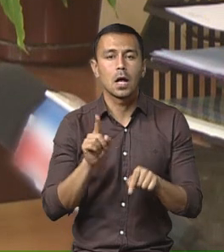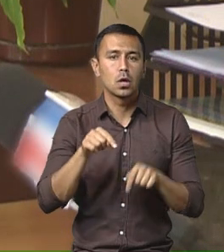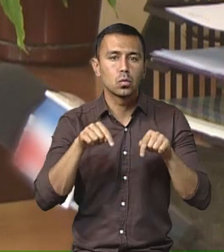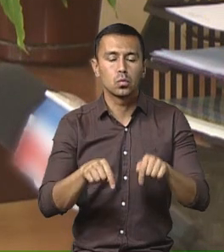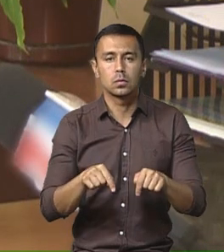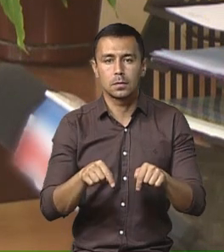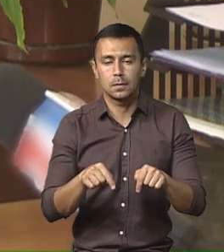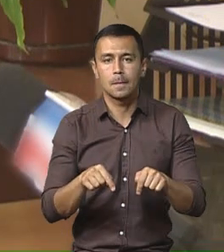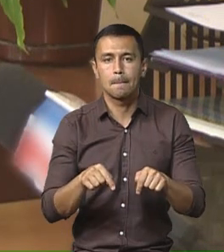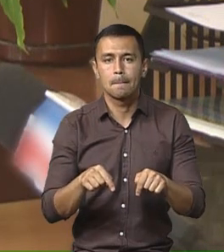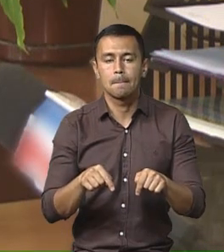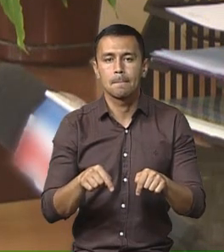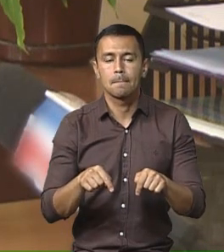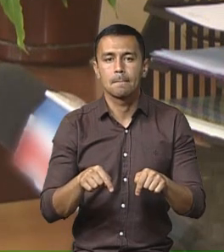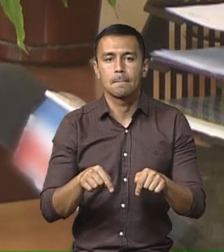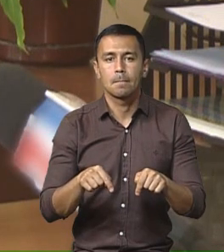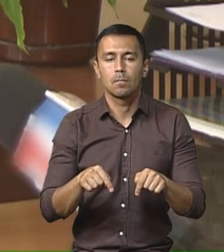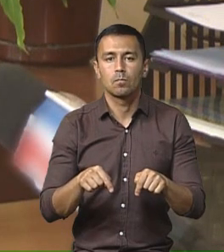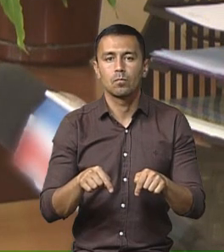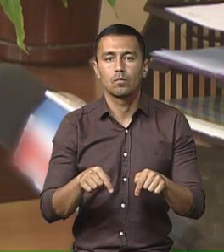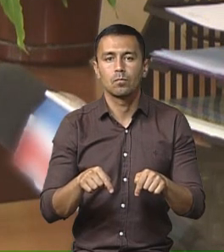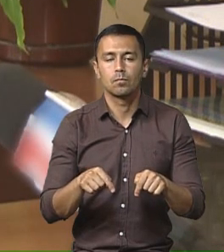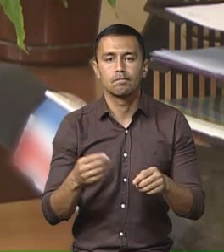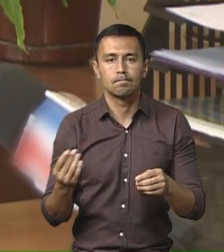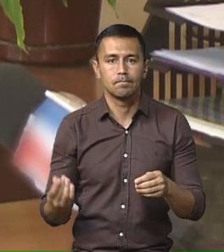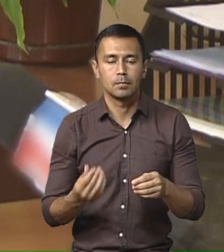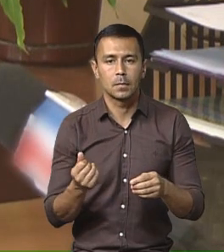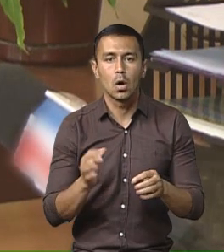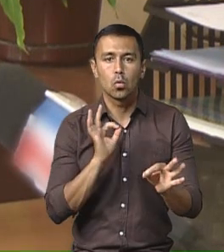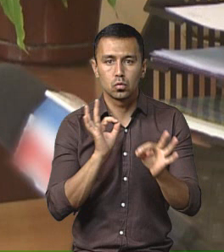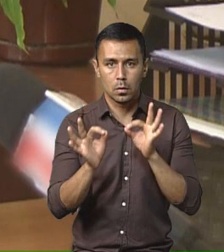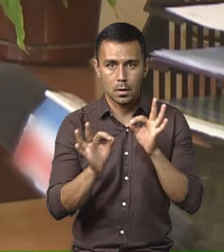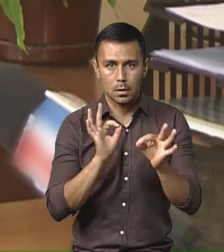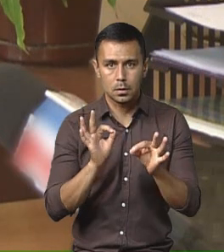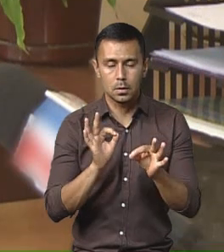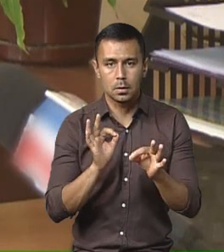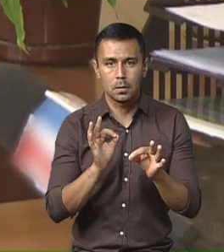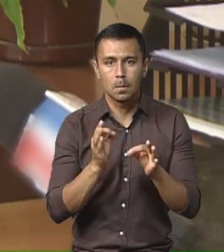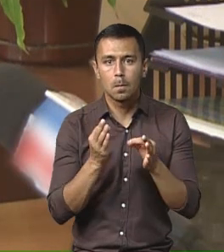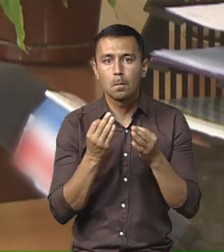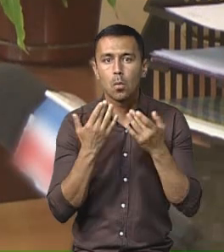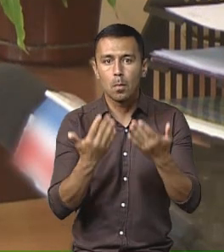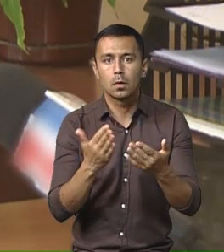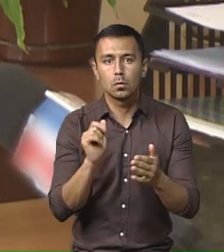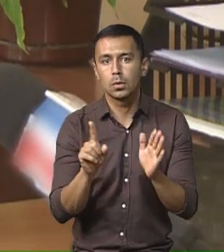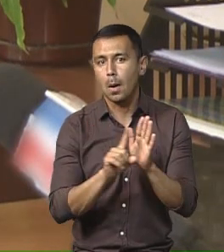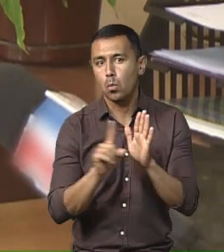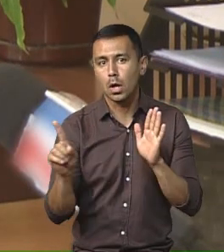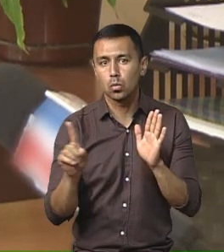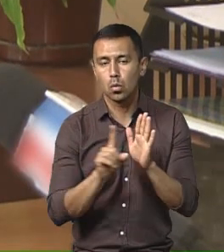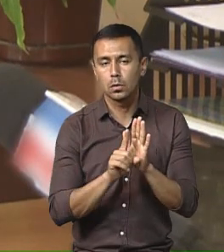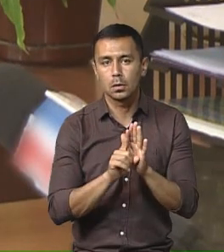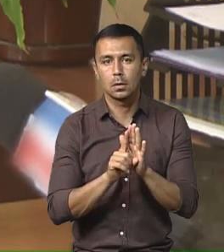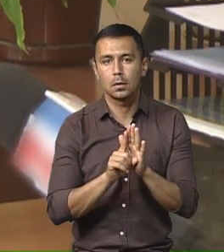тут якраз консультації, попит. Вони амбулаторних, як